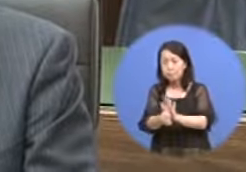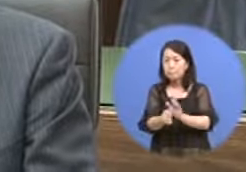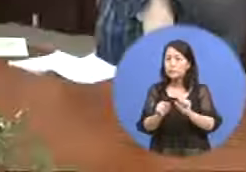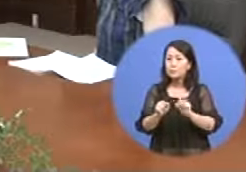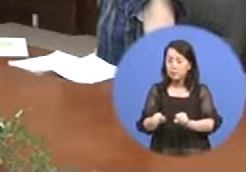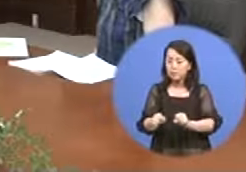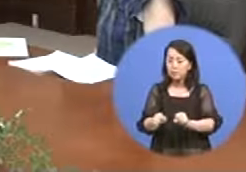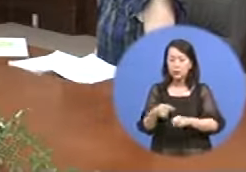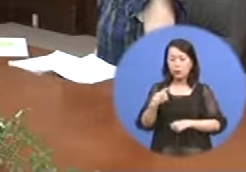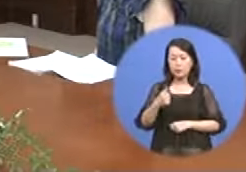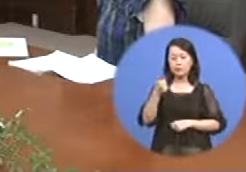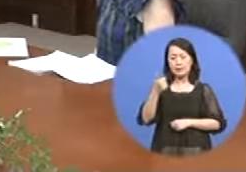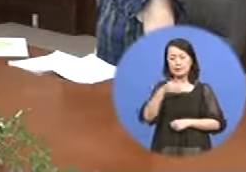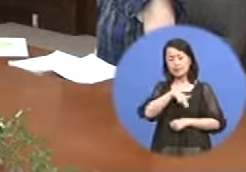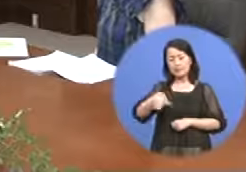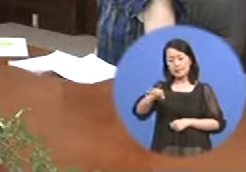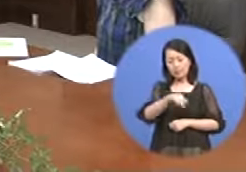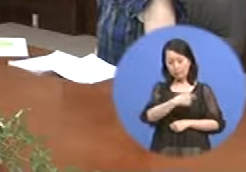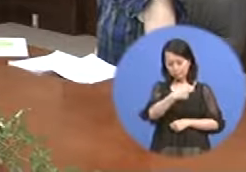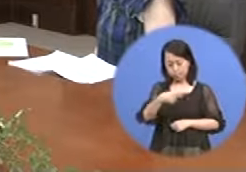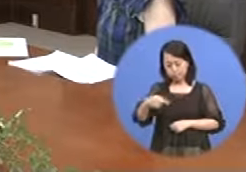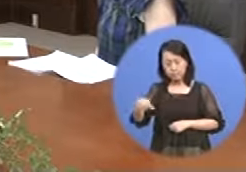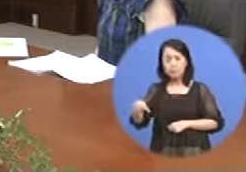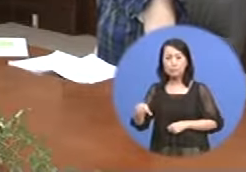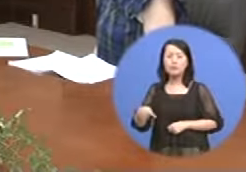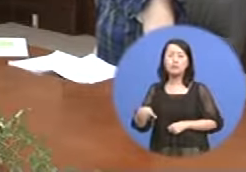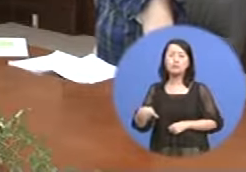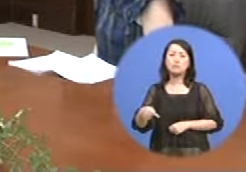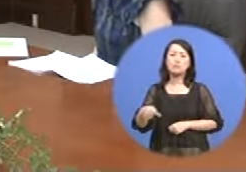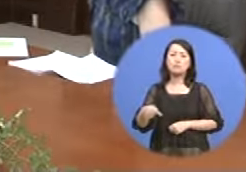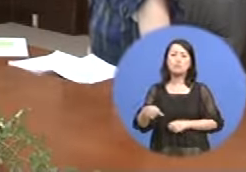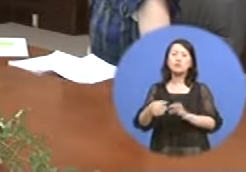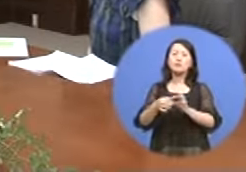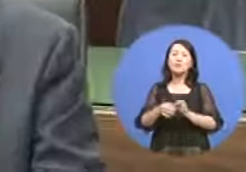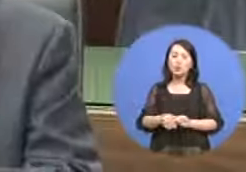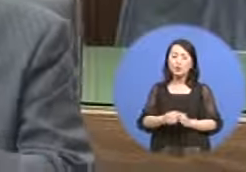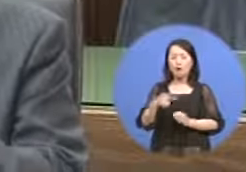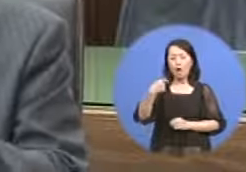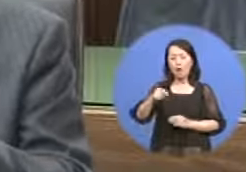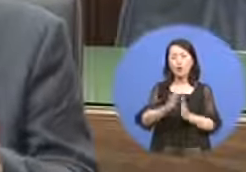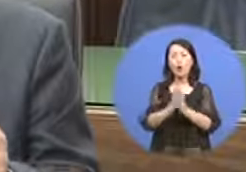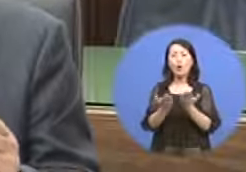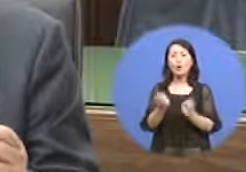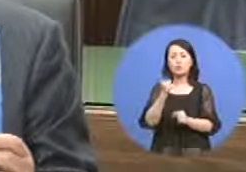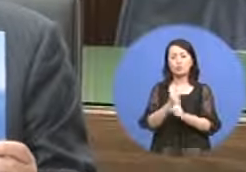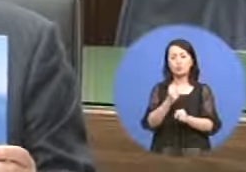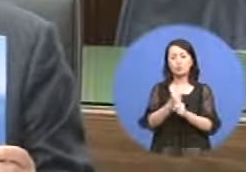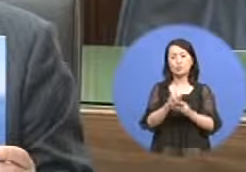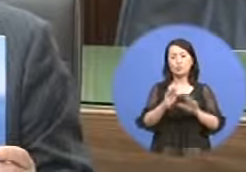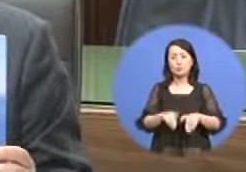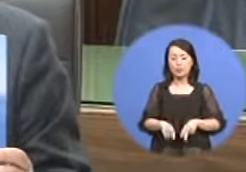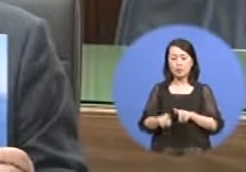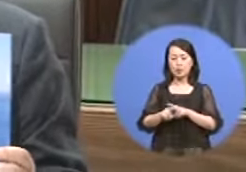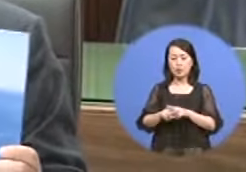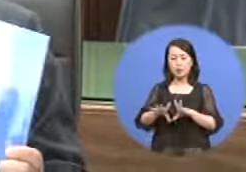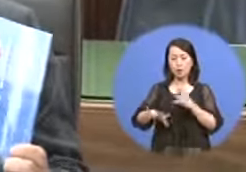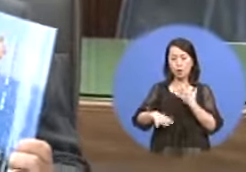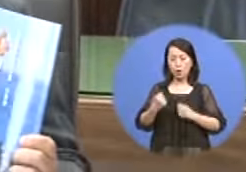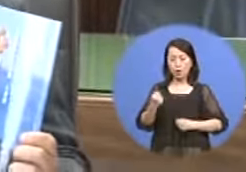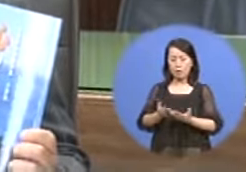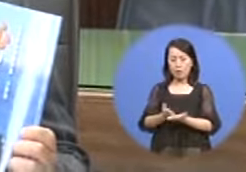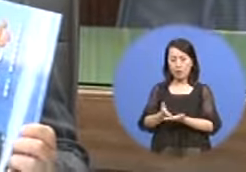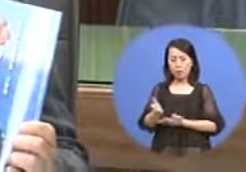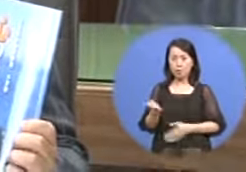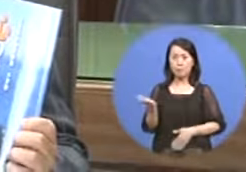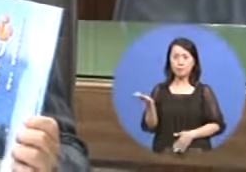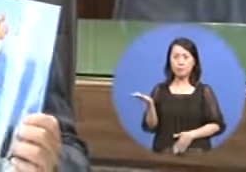よね、 はい、 でということで実は教科書を作りました、 はい、 で小学生に対しては